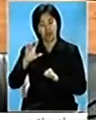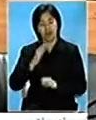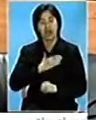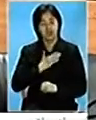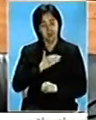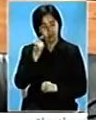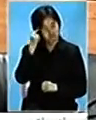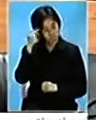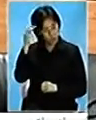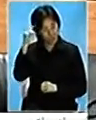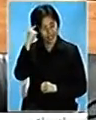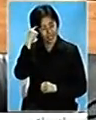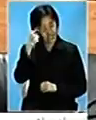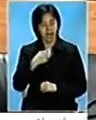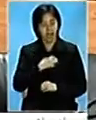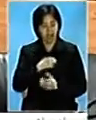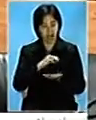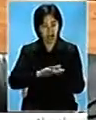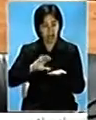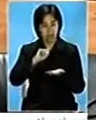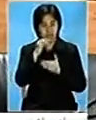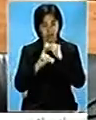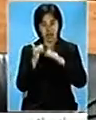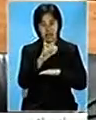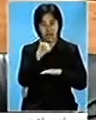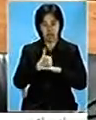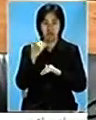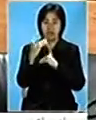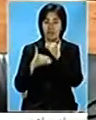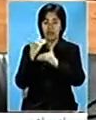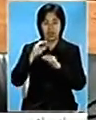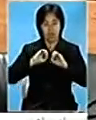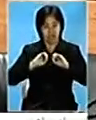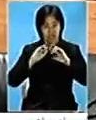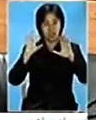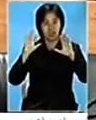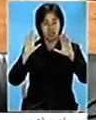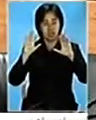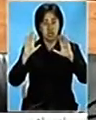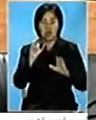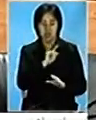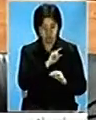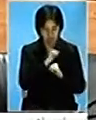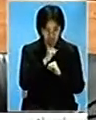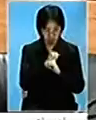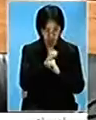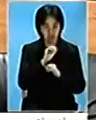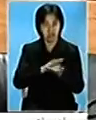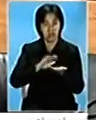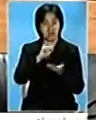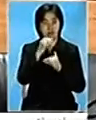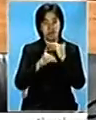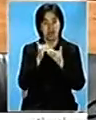งจะเห็นการพัฒนาเป็นไปในทิศทางที่ทำให้เห็นภาพชัดเจนของพันธกิจและวิสัยทัศน์ของสภาพัฒนา